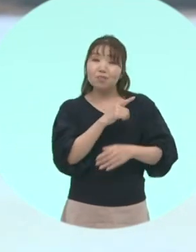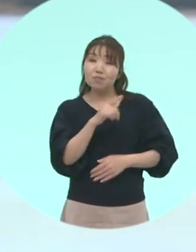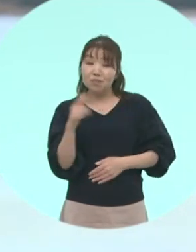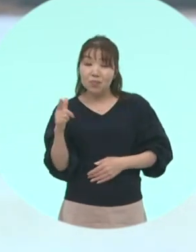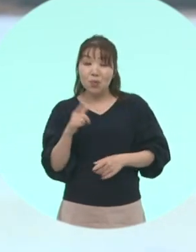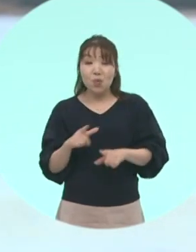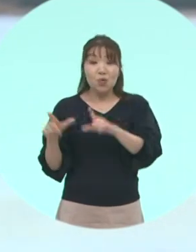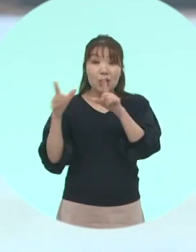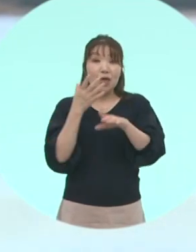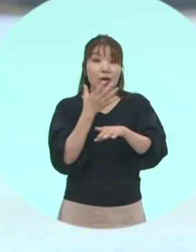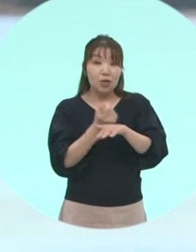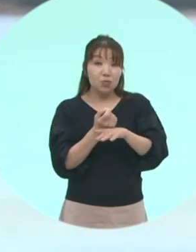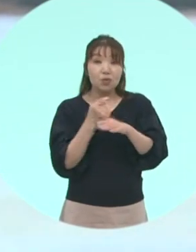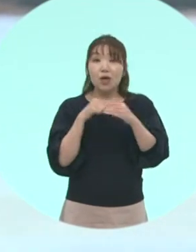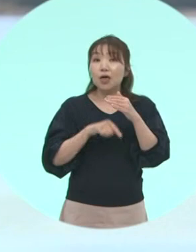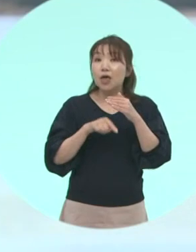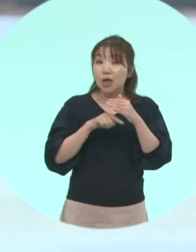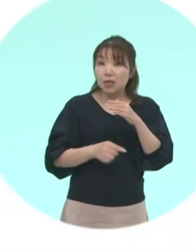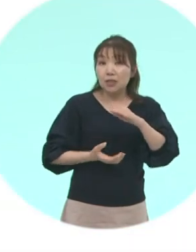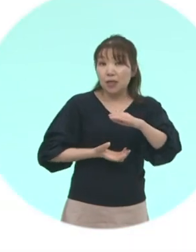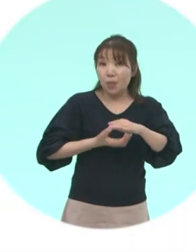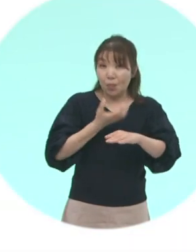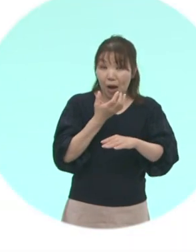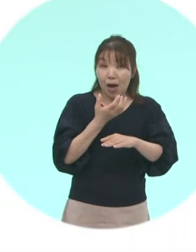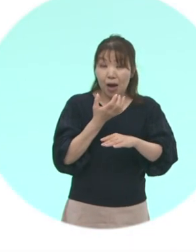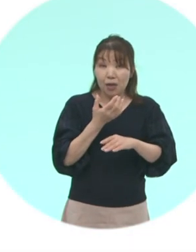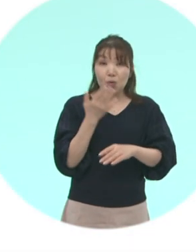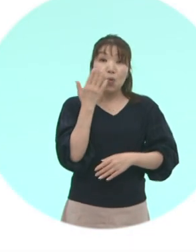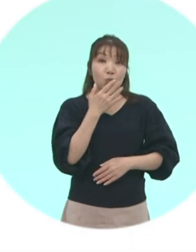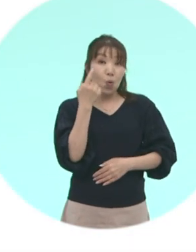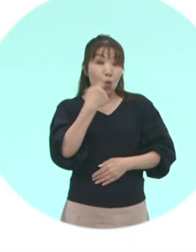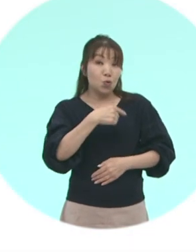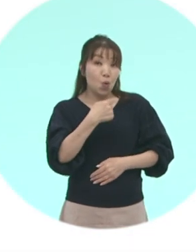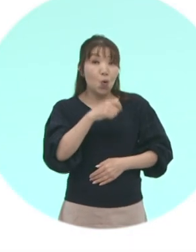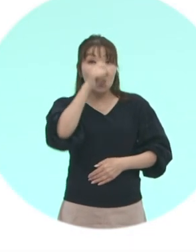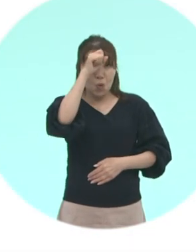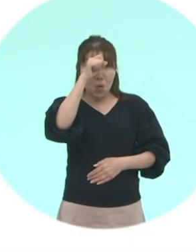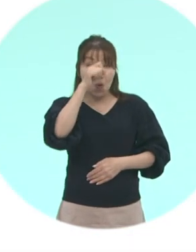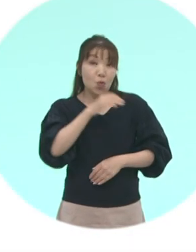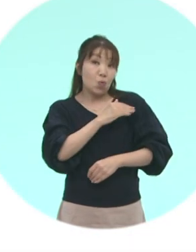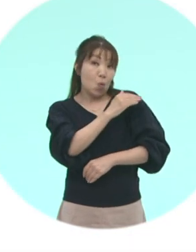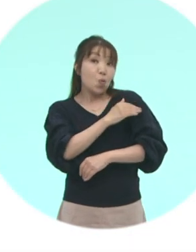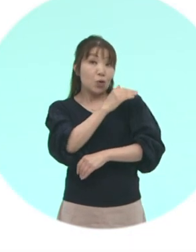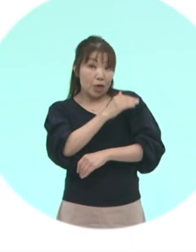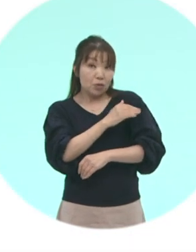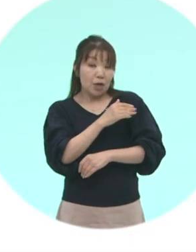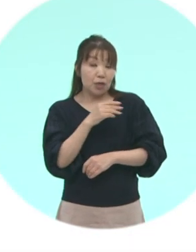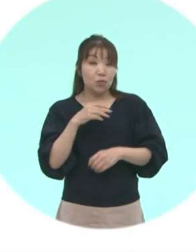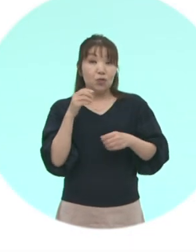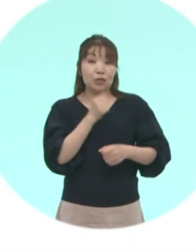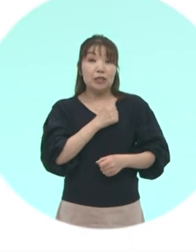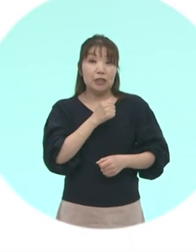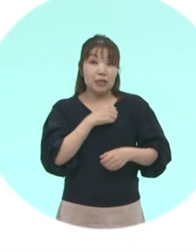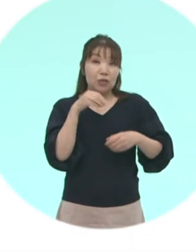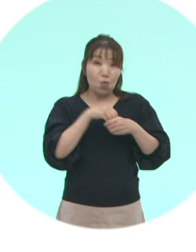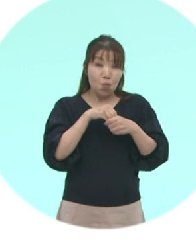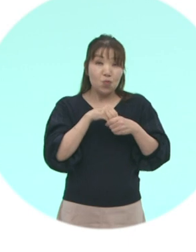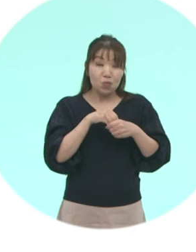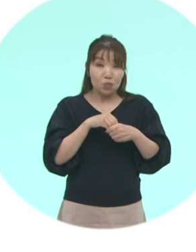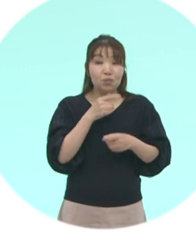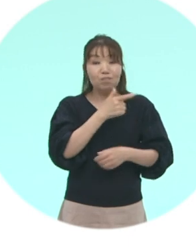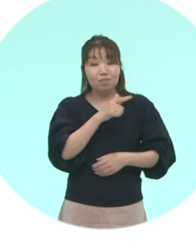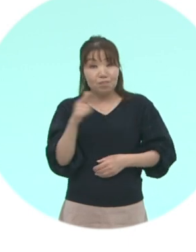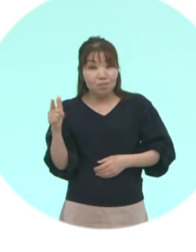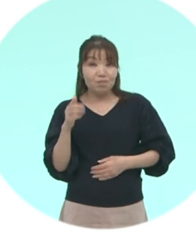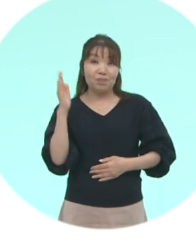活習慣が原因となって発症する糖尿病、高血圧症、心筋梗塞、脳卒中